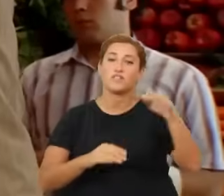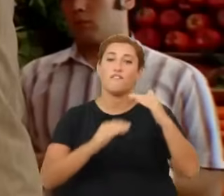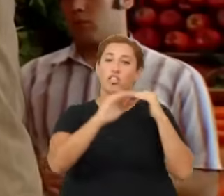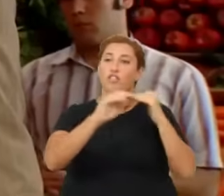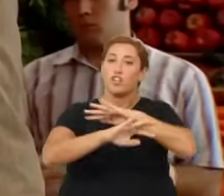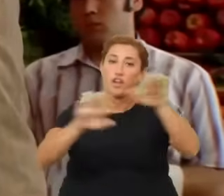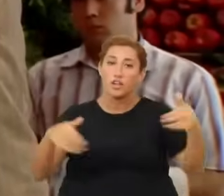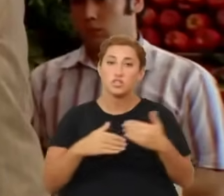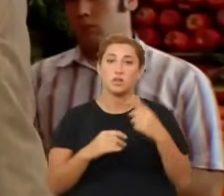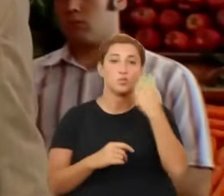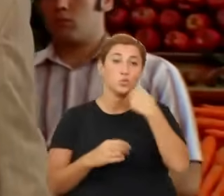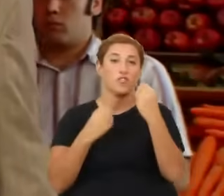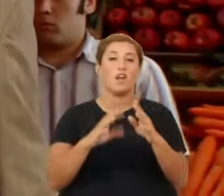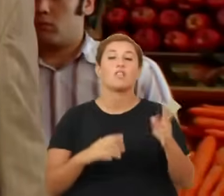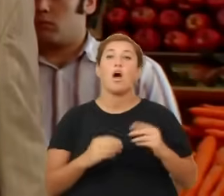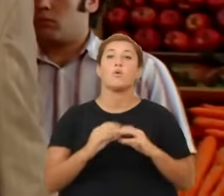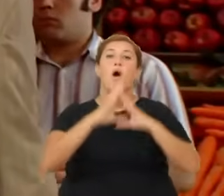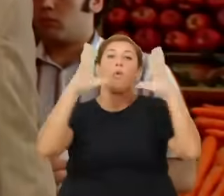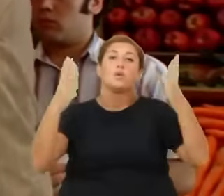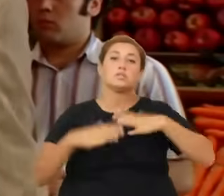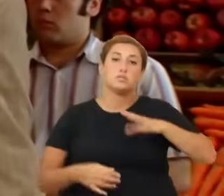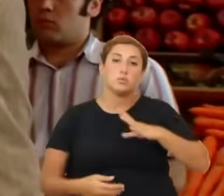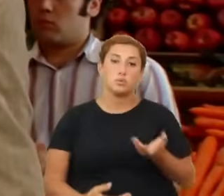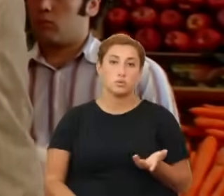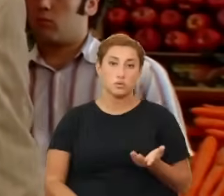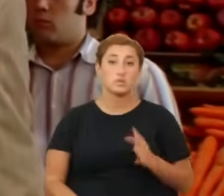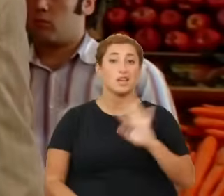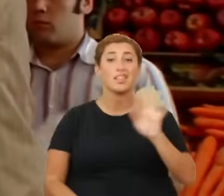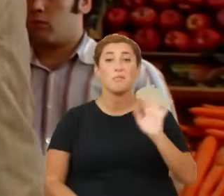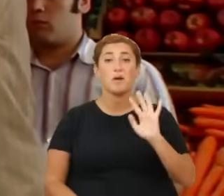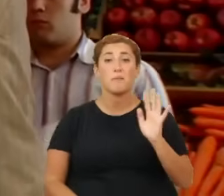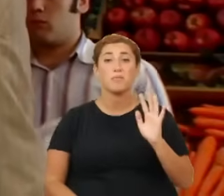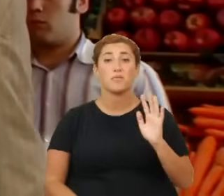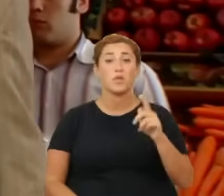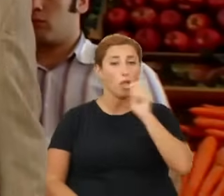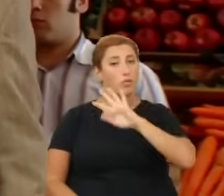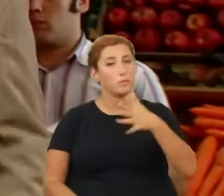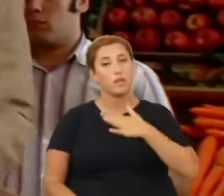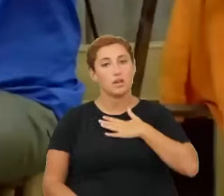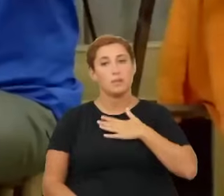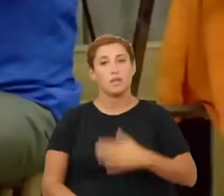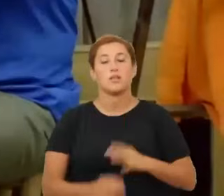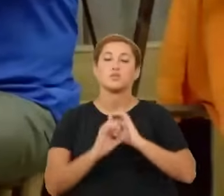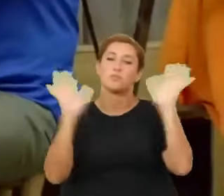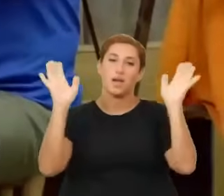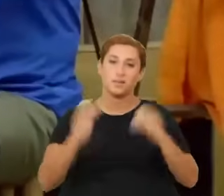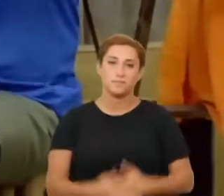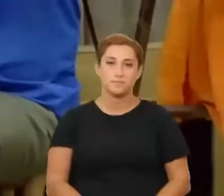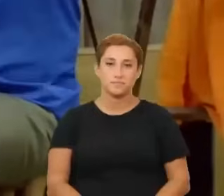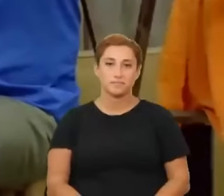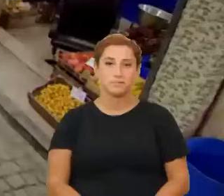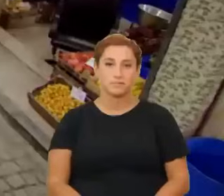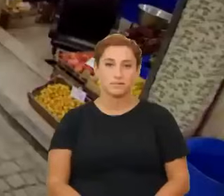vatandaşlarım. Ulan yüz verdikçe hastalarını istiyorsunuz ama. İyi tamam, dondurmalar da benden. Helal!